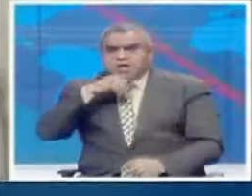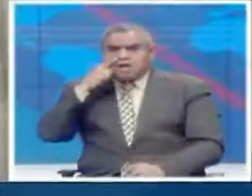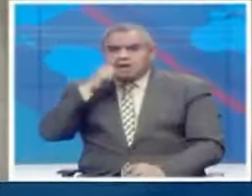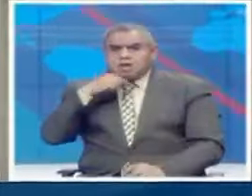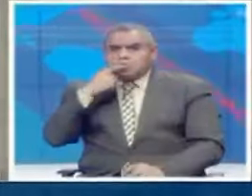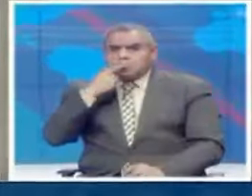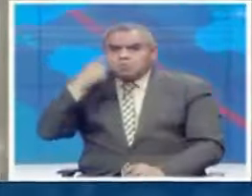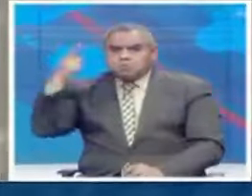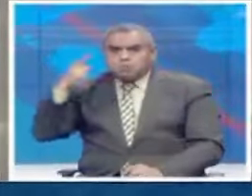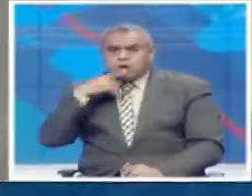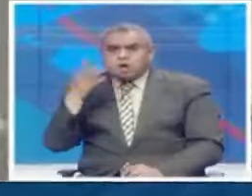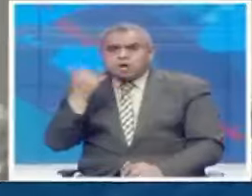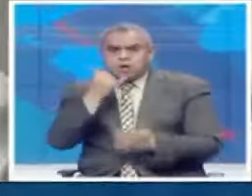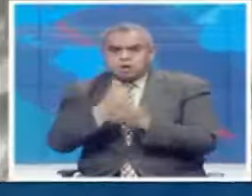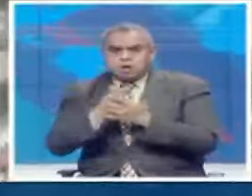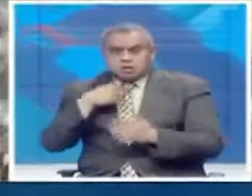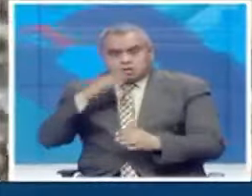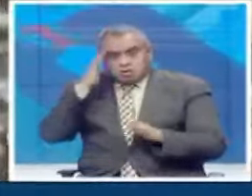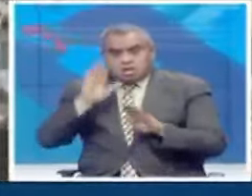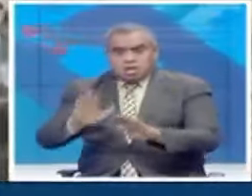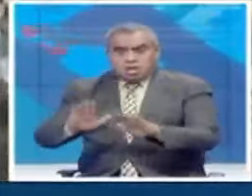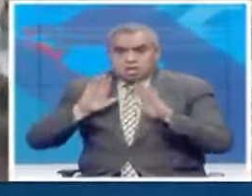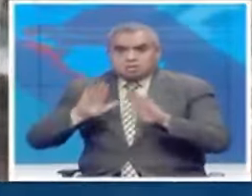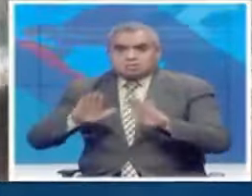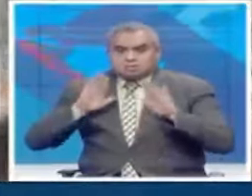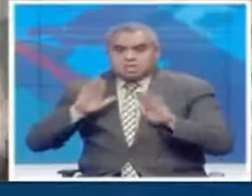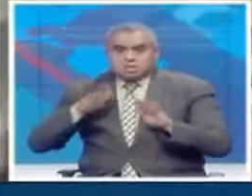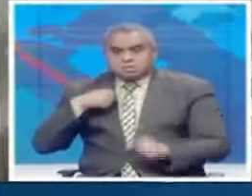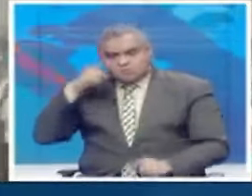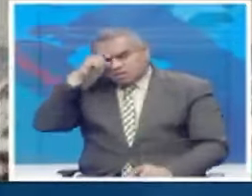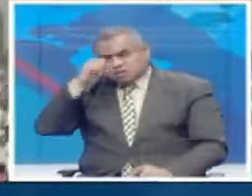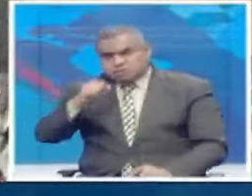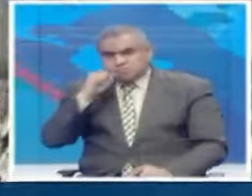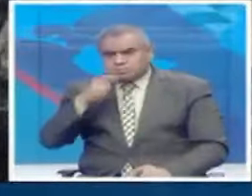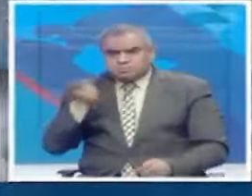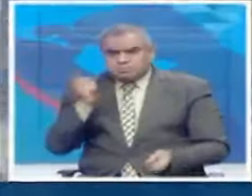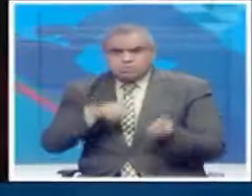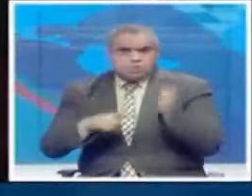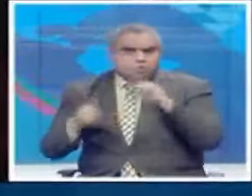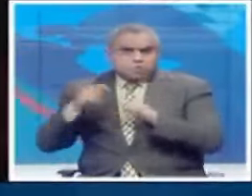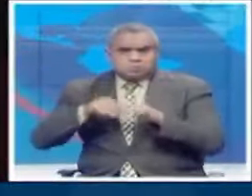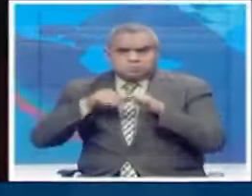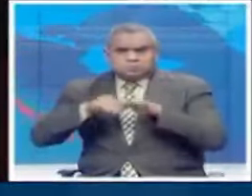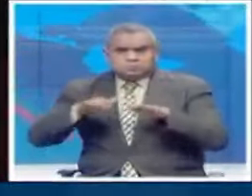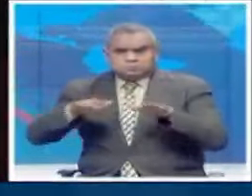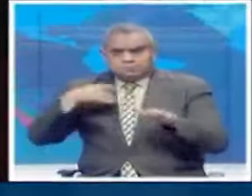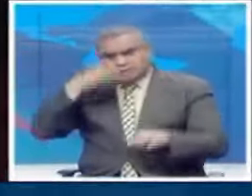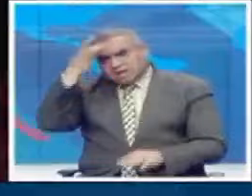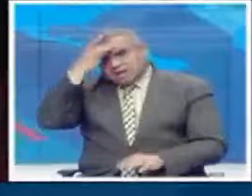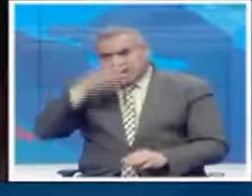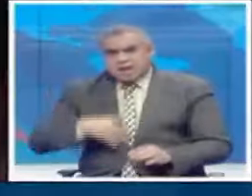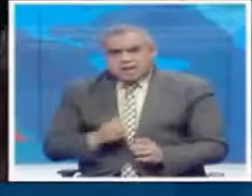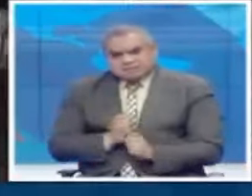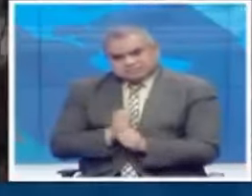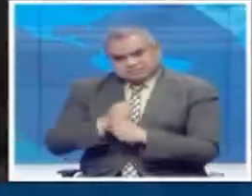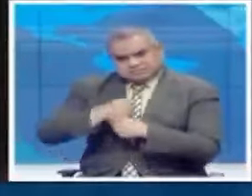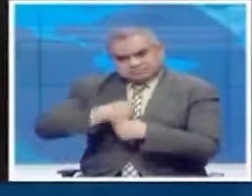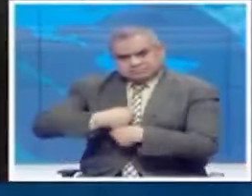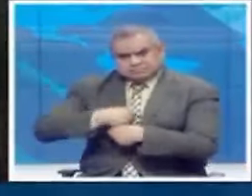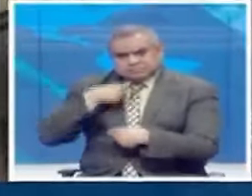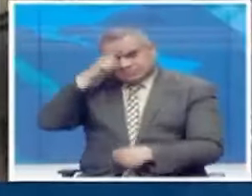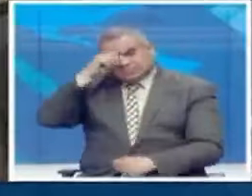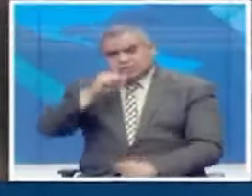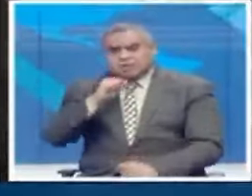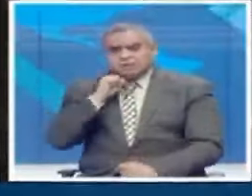غزة يعاني من صدمة نفسية، وأن الأمراض مستمرة في الانتشار، وأن المجاعة تلوح في